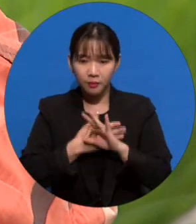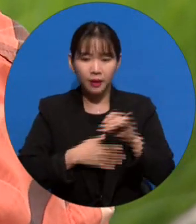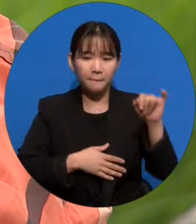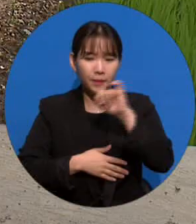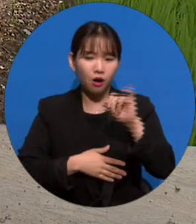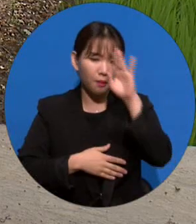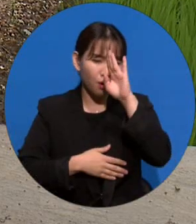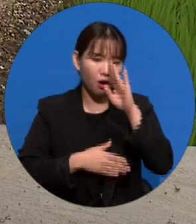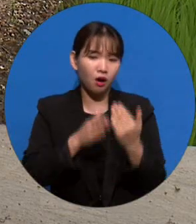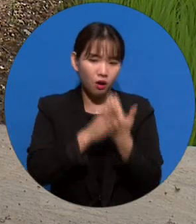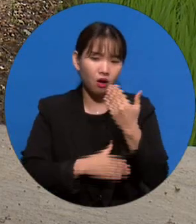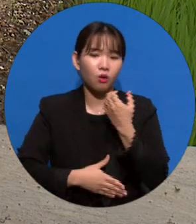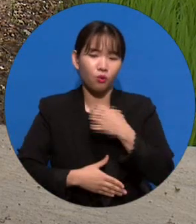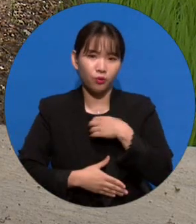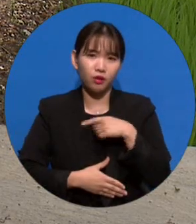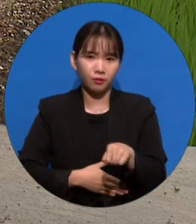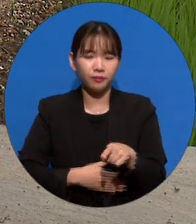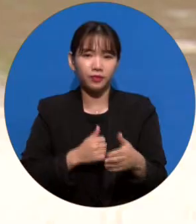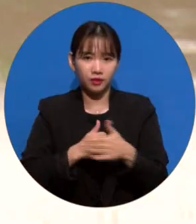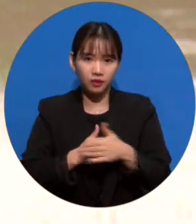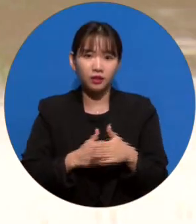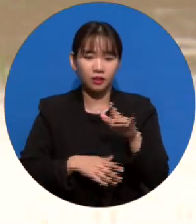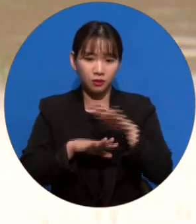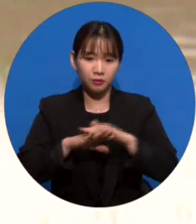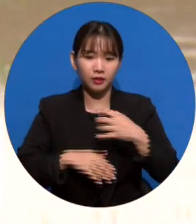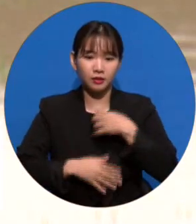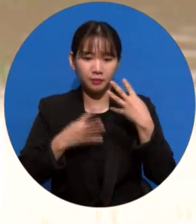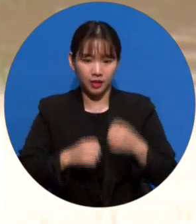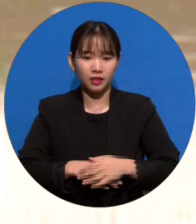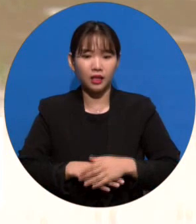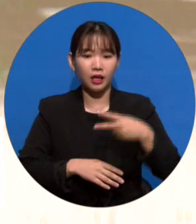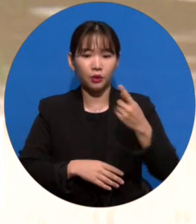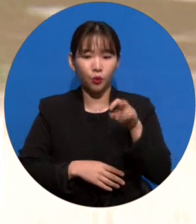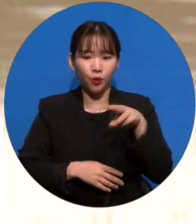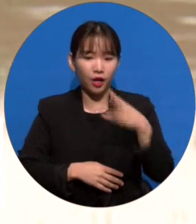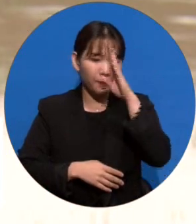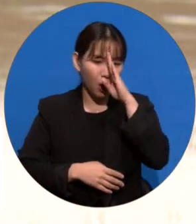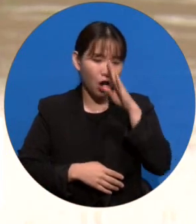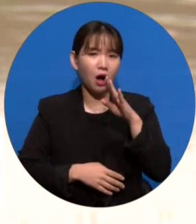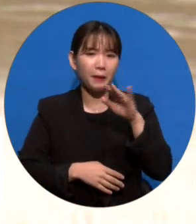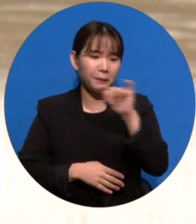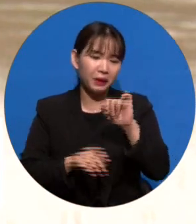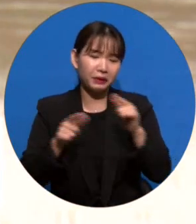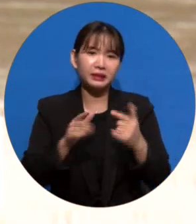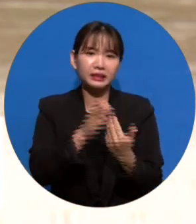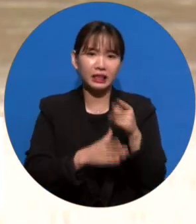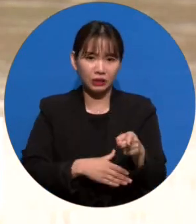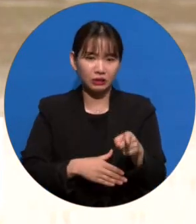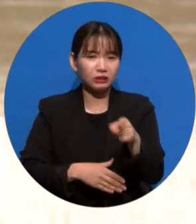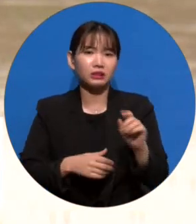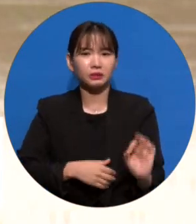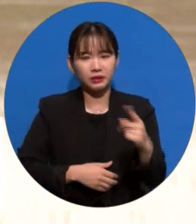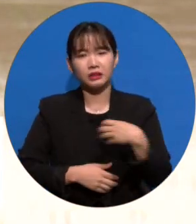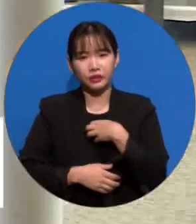피해가 우려돼 농민들은 걱정이 많습니다. 아니, 돌병 같은 것이 메루 그런 것이 생기지요. 그런 게